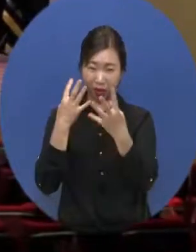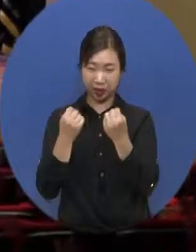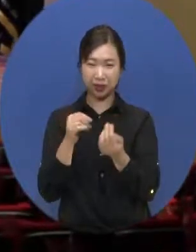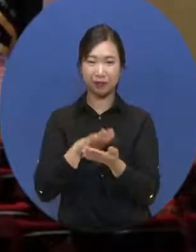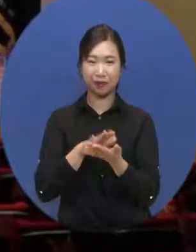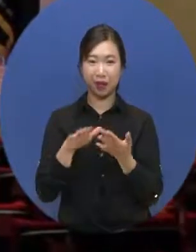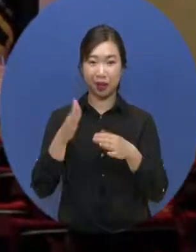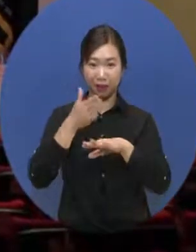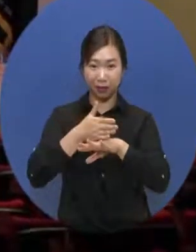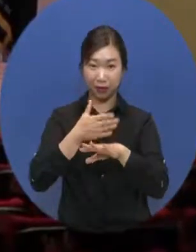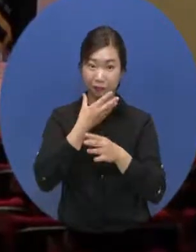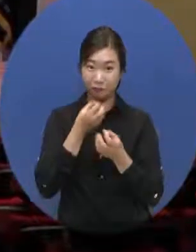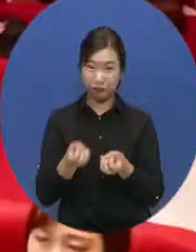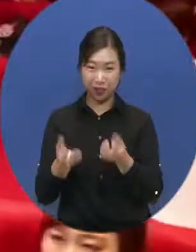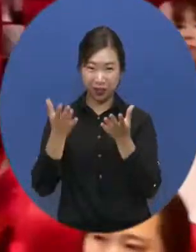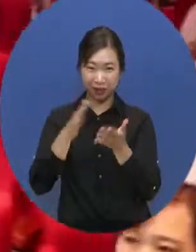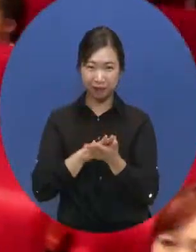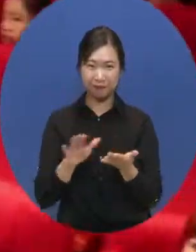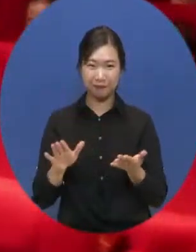축하드립니다.